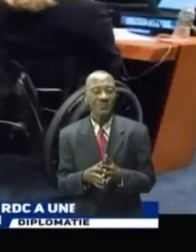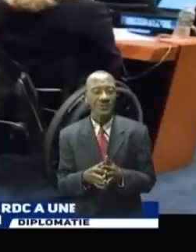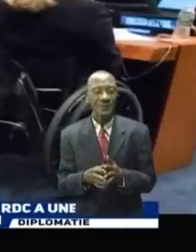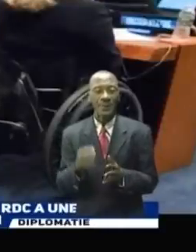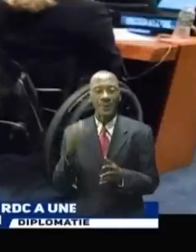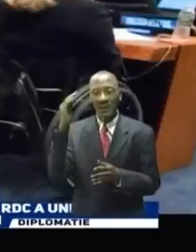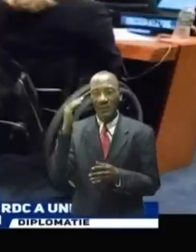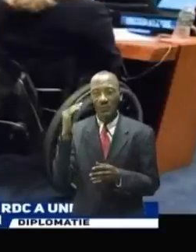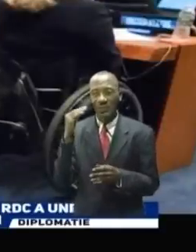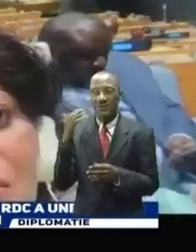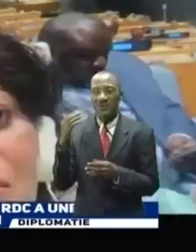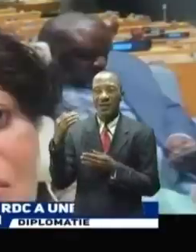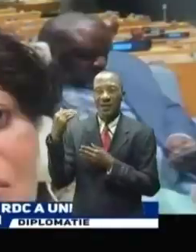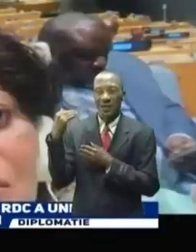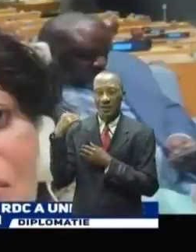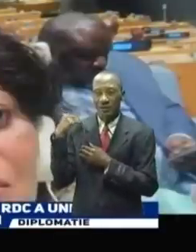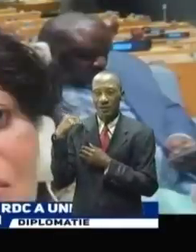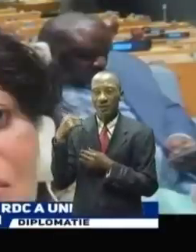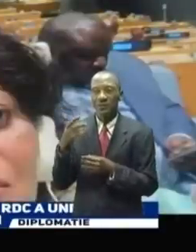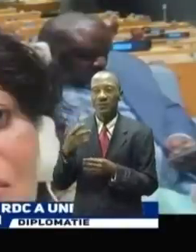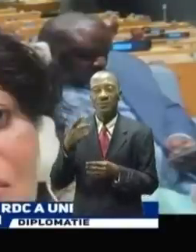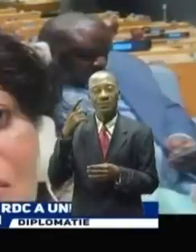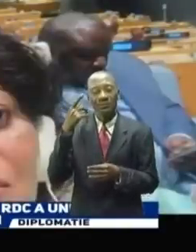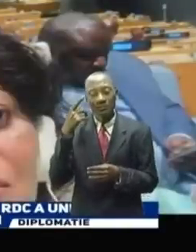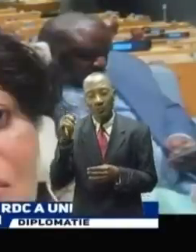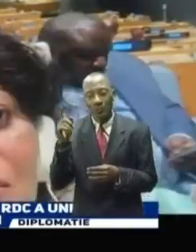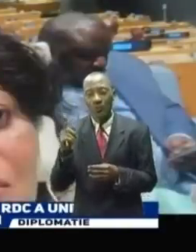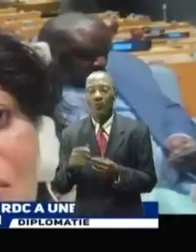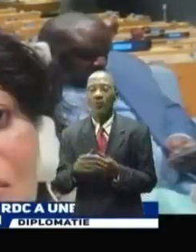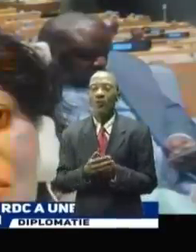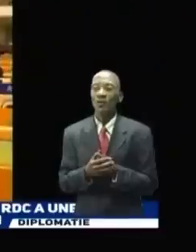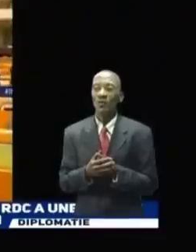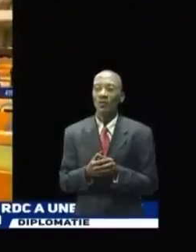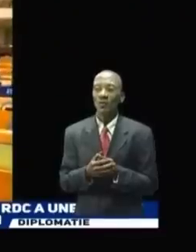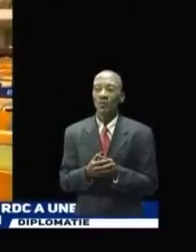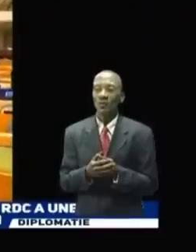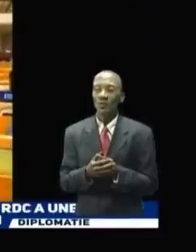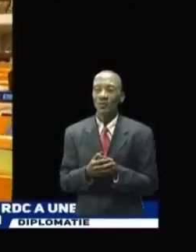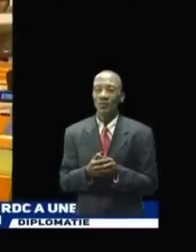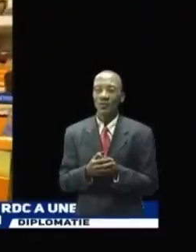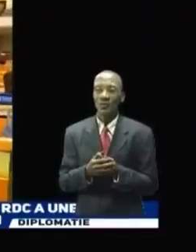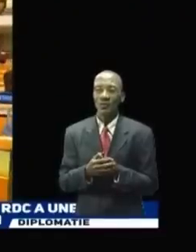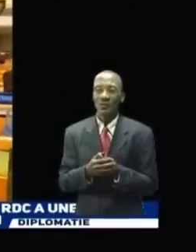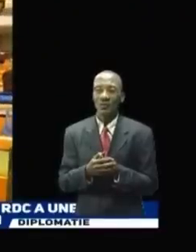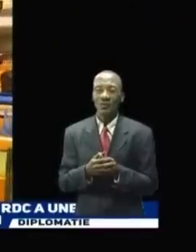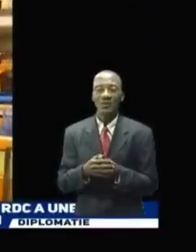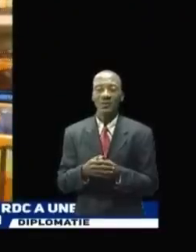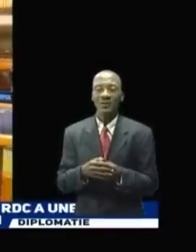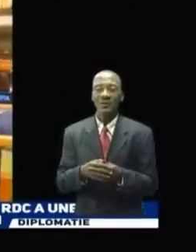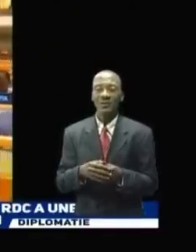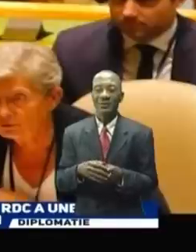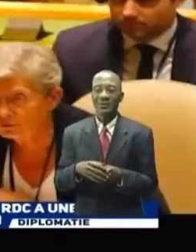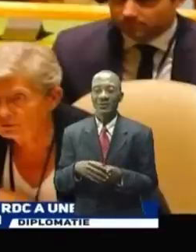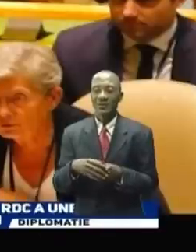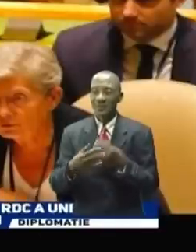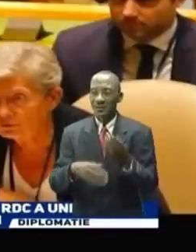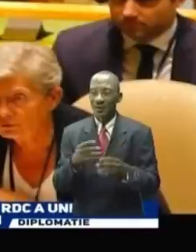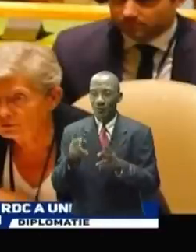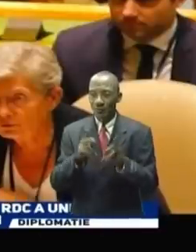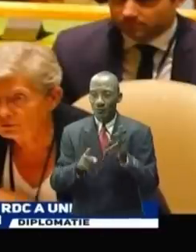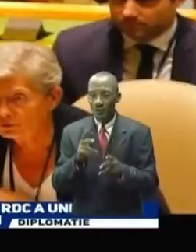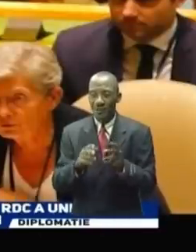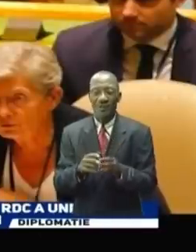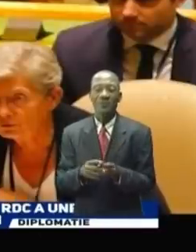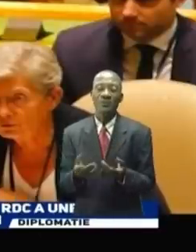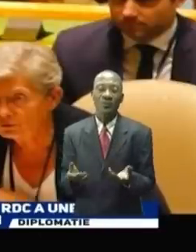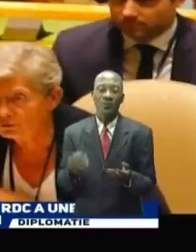avec handicap et autres personnes vulnérables, Irène Essambo Diatta, qui a défendu le progrès enregistré par la RDC dans la mise